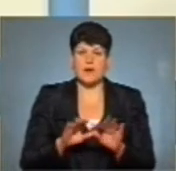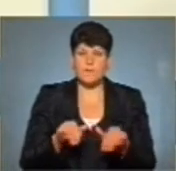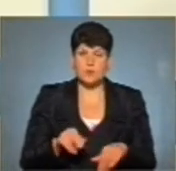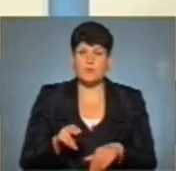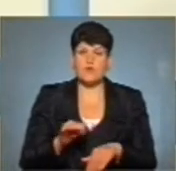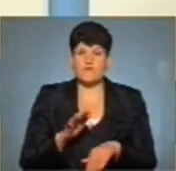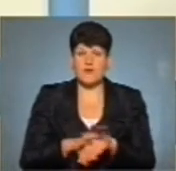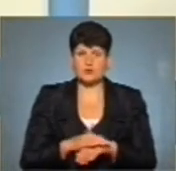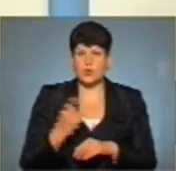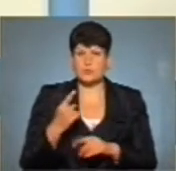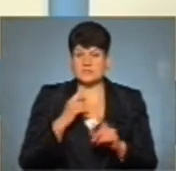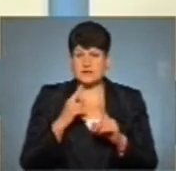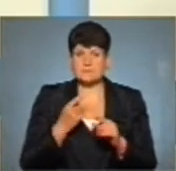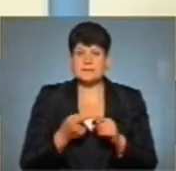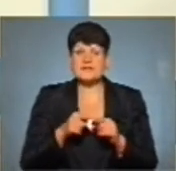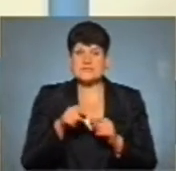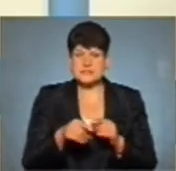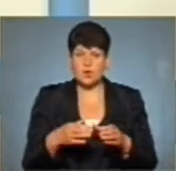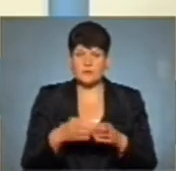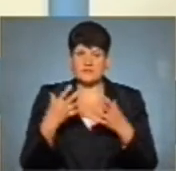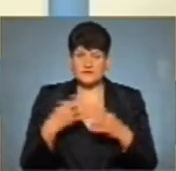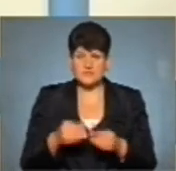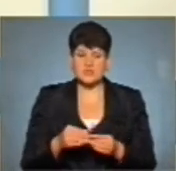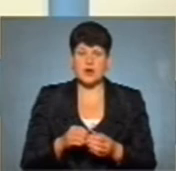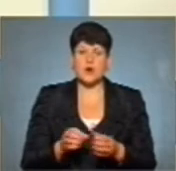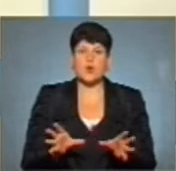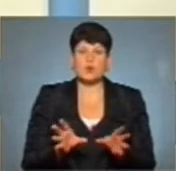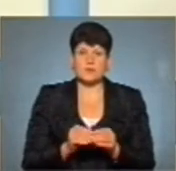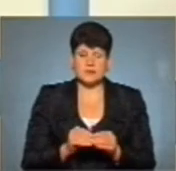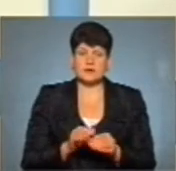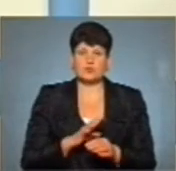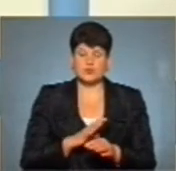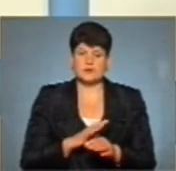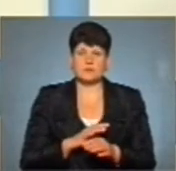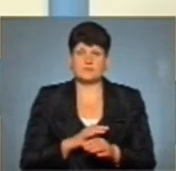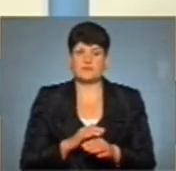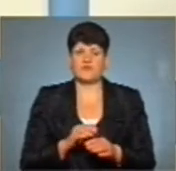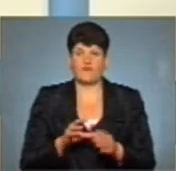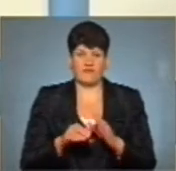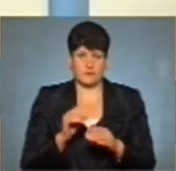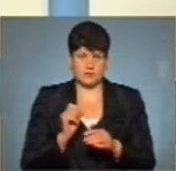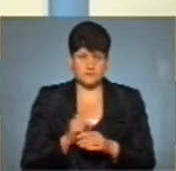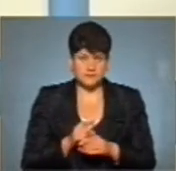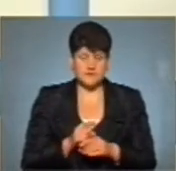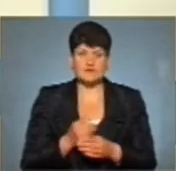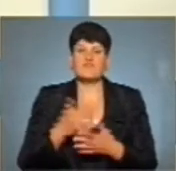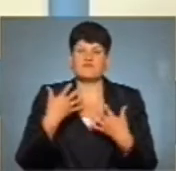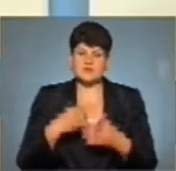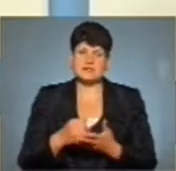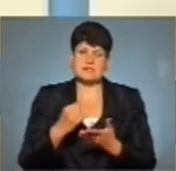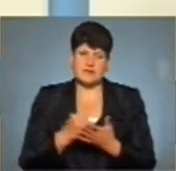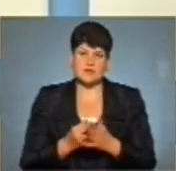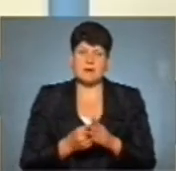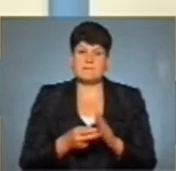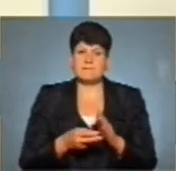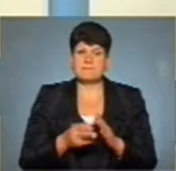факту обласна рада під ці громади, які вже об'єднались і призначені були проведені вибори, вони тоді, скажімо, затверджували перспективний